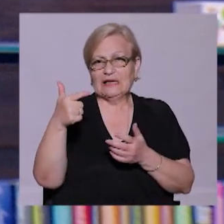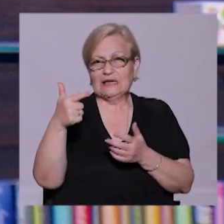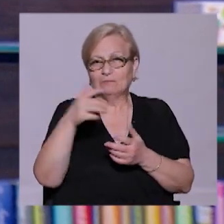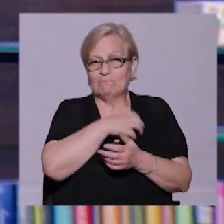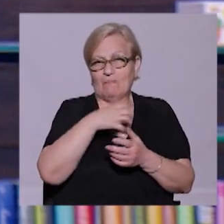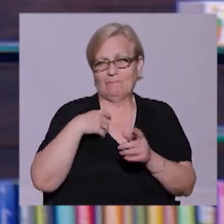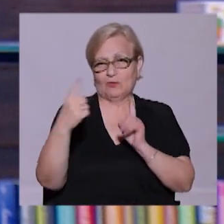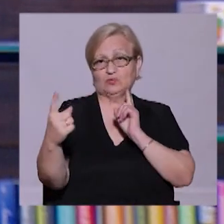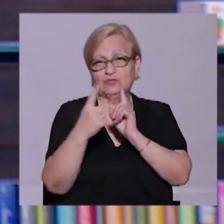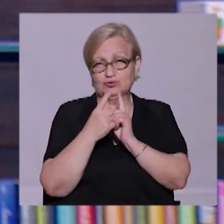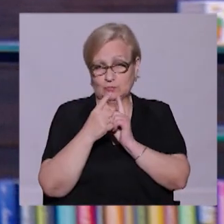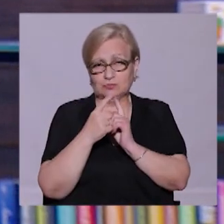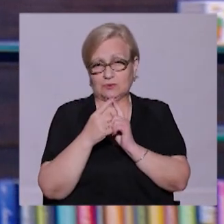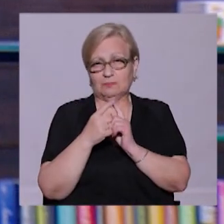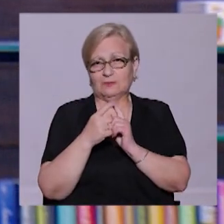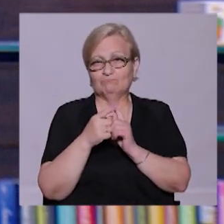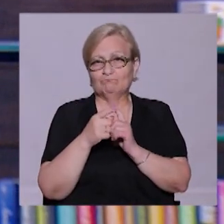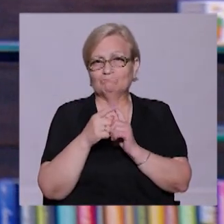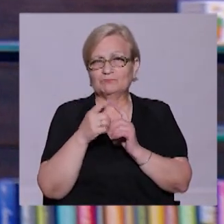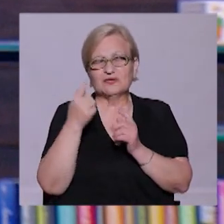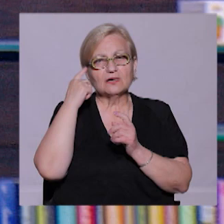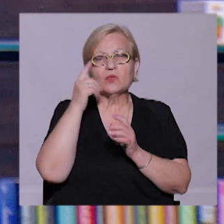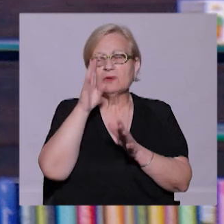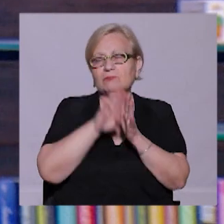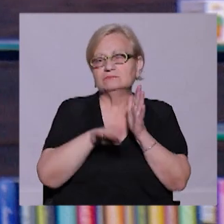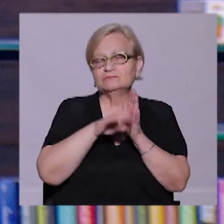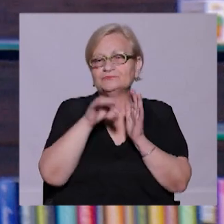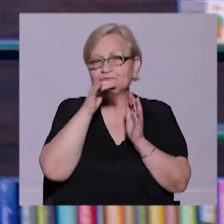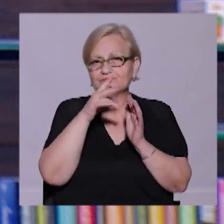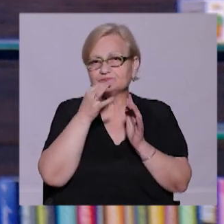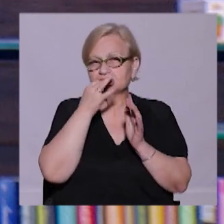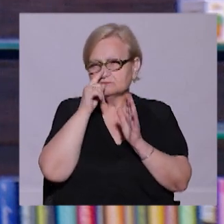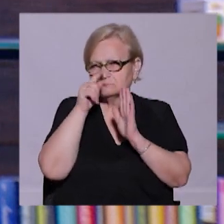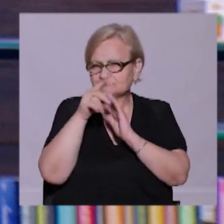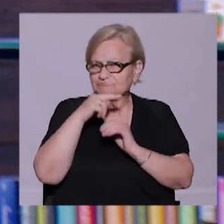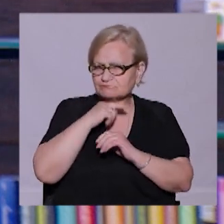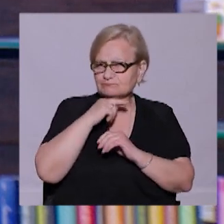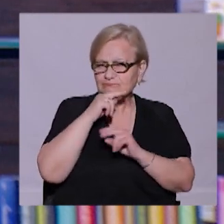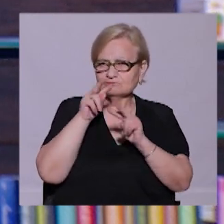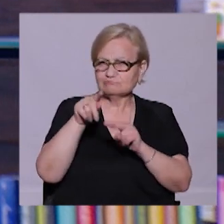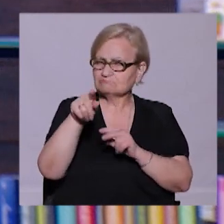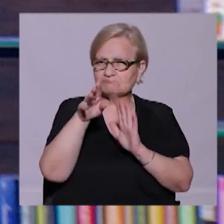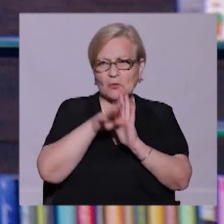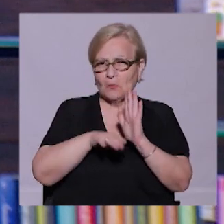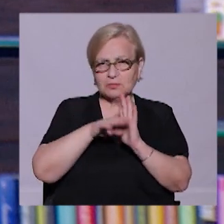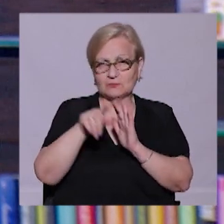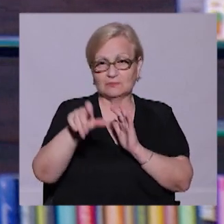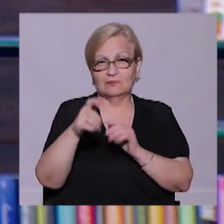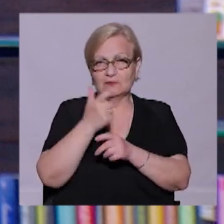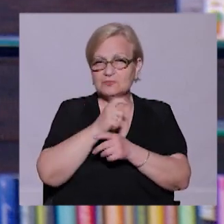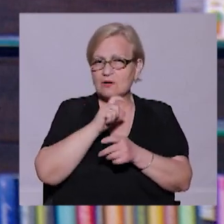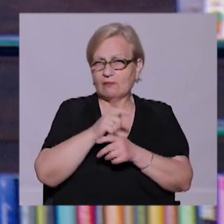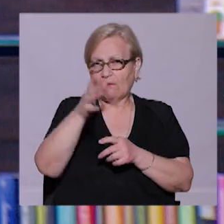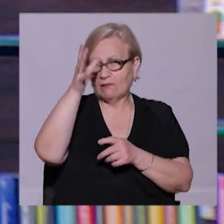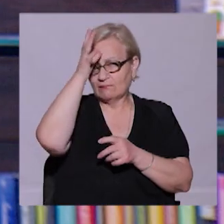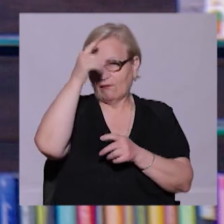და აი რაღაც უბრალო, მაგრამ მე იგებ, რომ არსაკიძე არ არის უბრალო ადამიანი, მას საკმაოდ დიდი განათლება აქვს